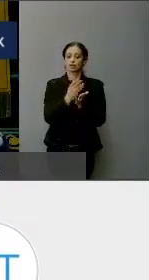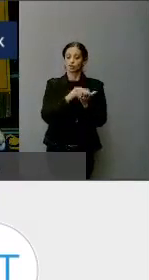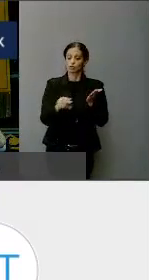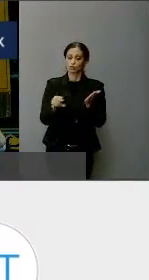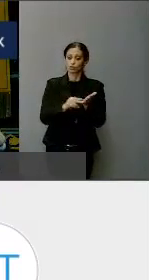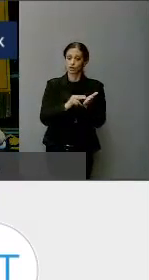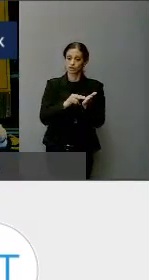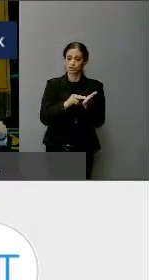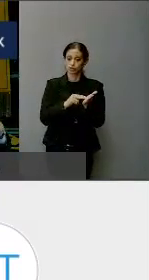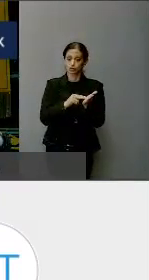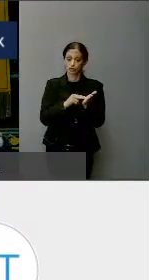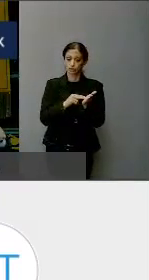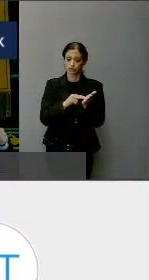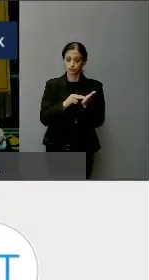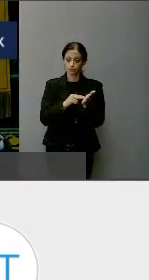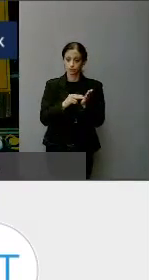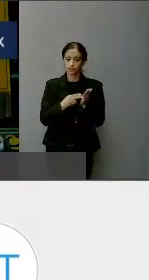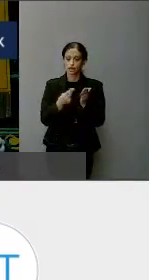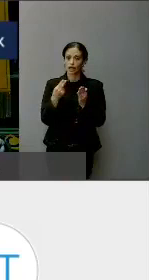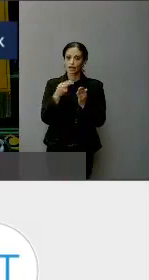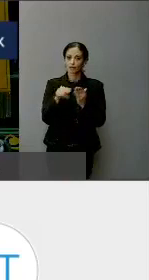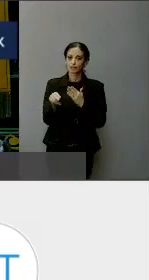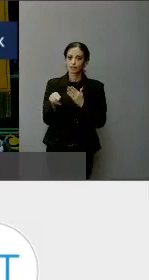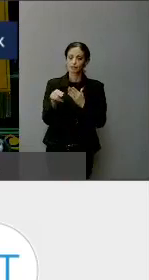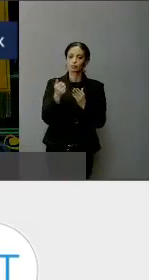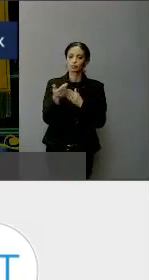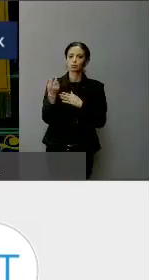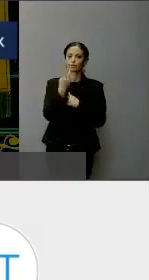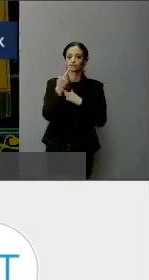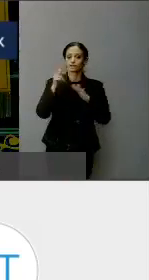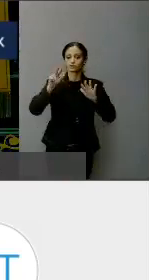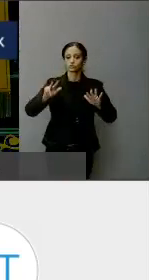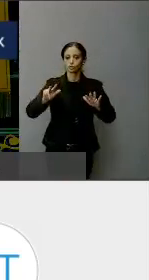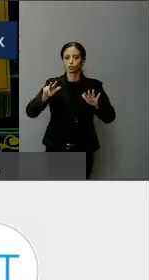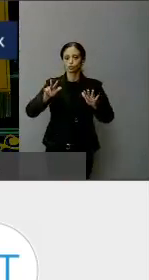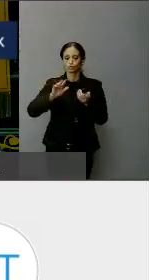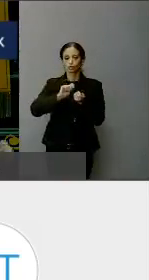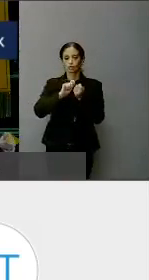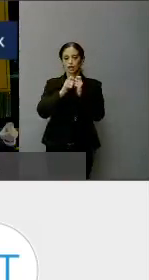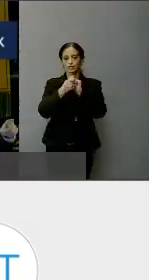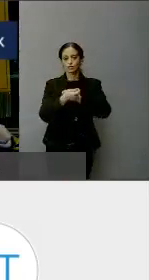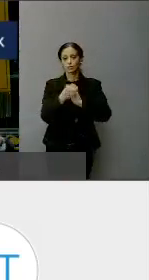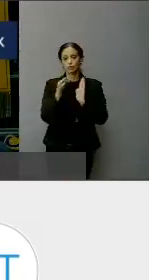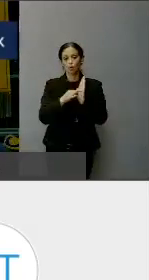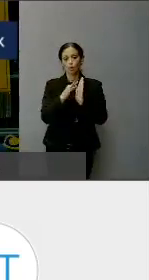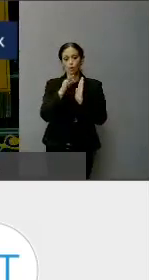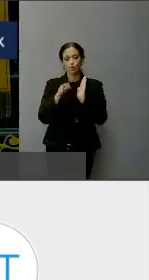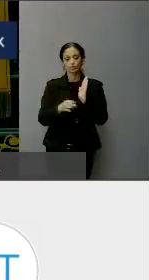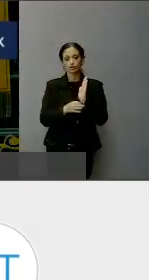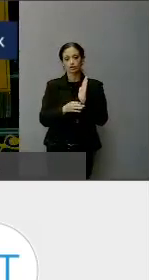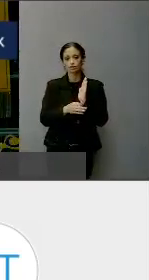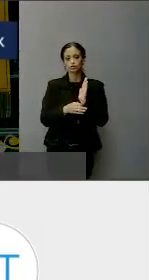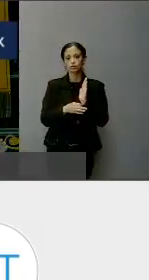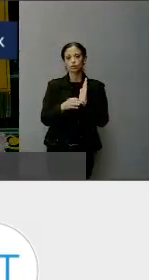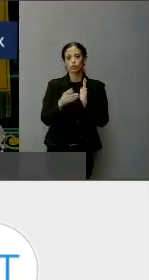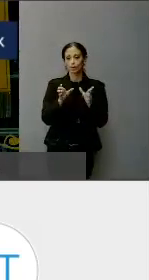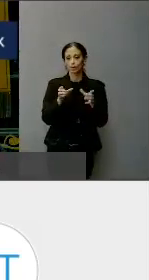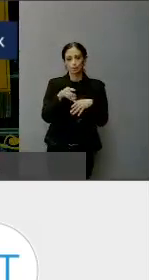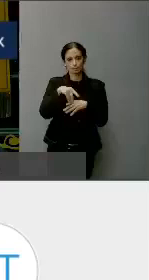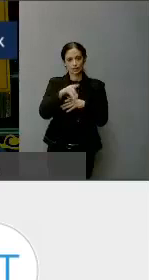colleghi l'emendamento numero 28 trasformato in ordine del giorno del partito democratico